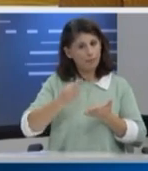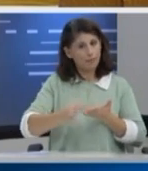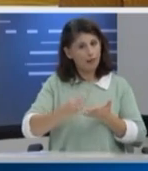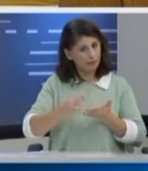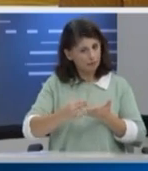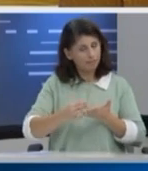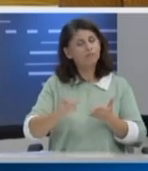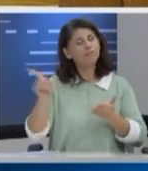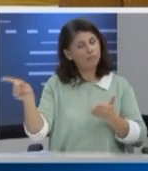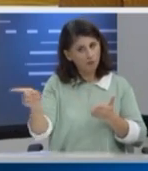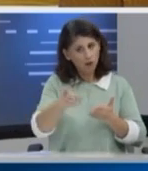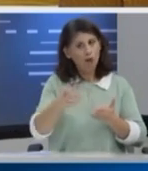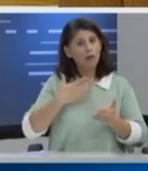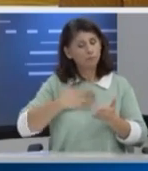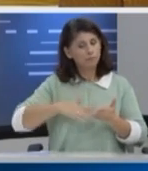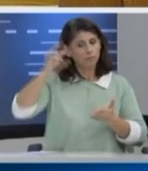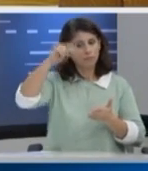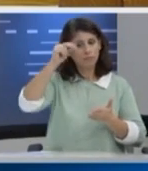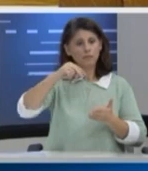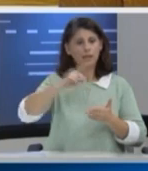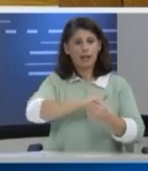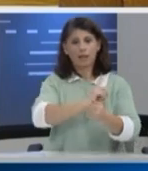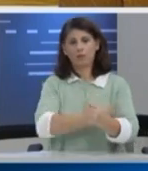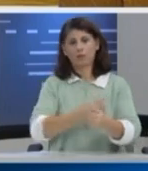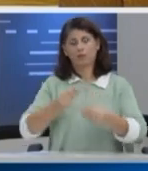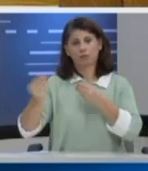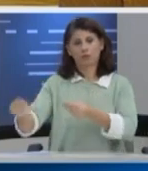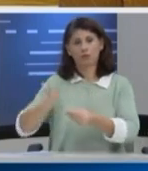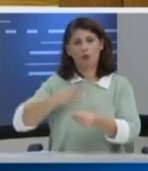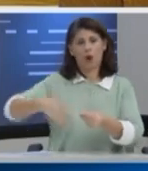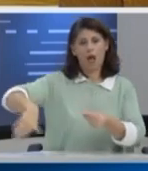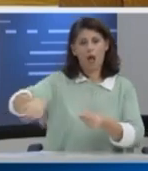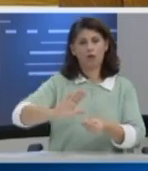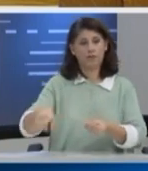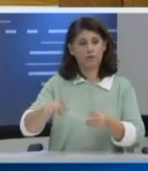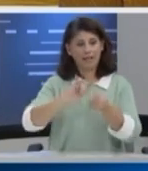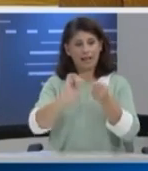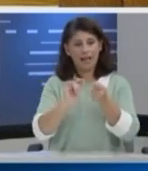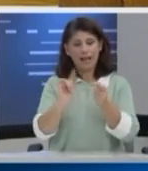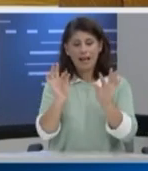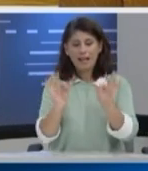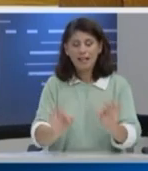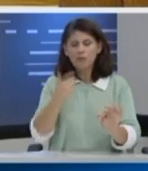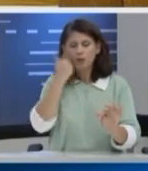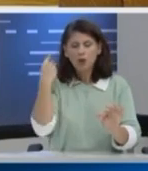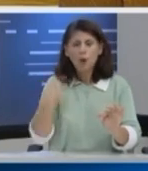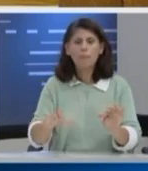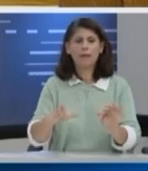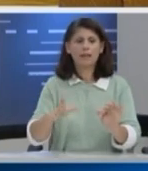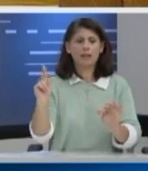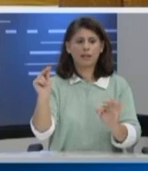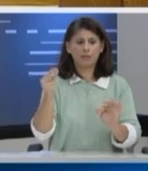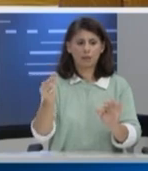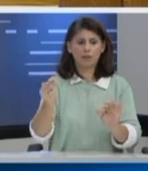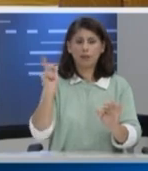που ήθελαν και θέλουν να καταχράζονται την εξουσία που τους δίνει ο λαός. και αποτελεί ρύθμιση ντροπής για το κοινοβούλιο, τη δημοκρατία και το